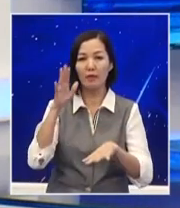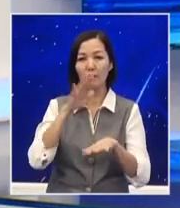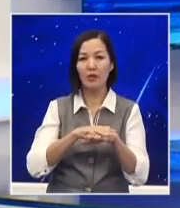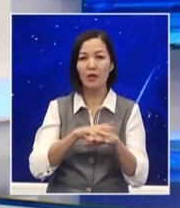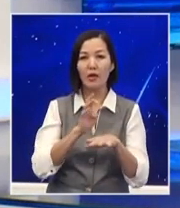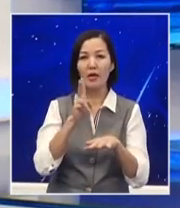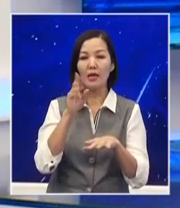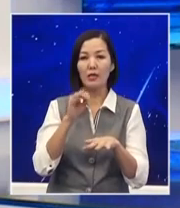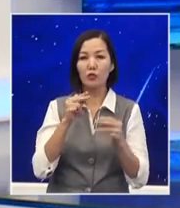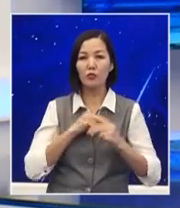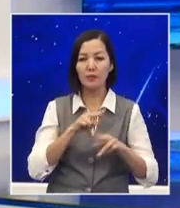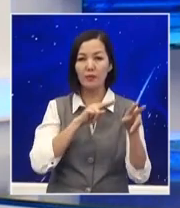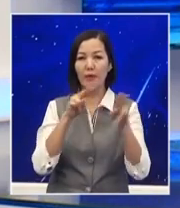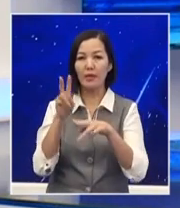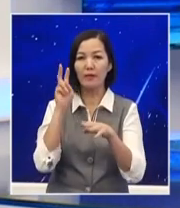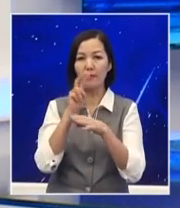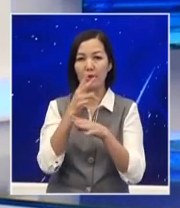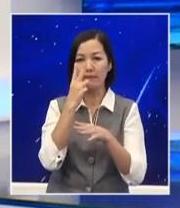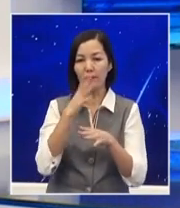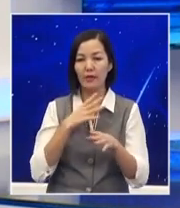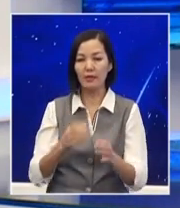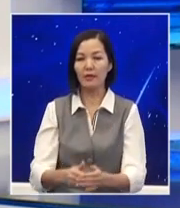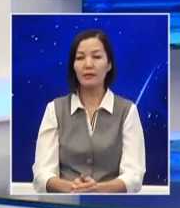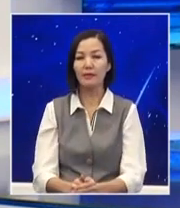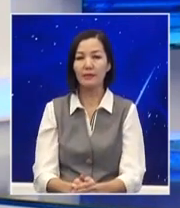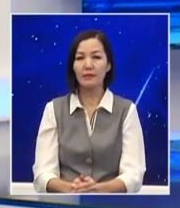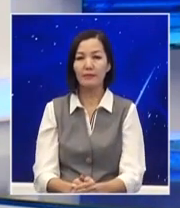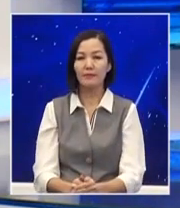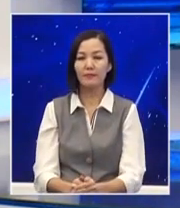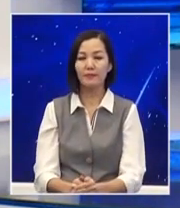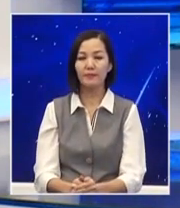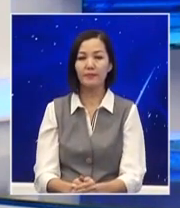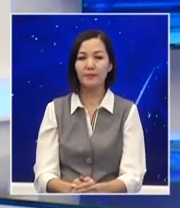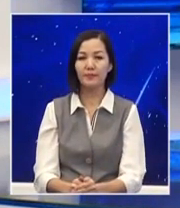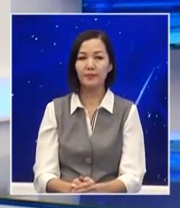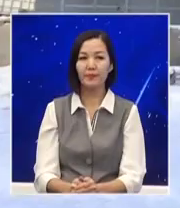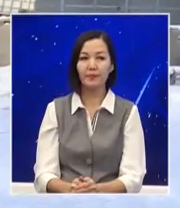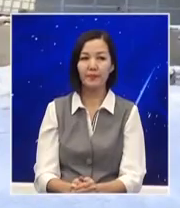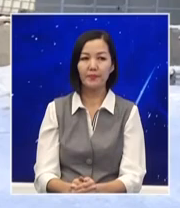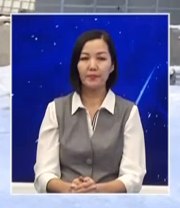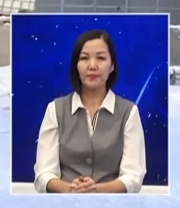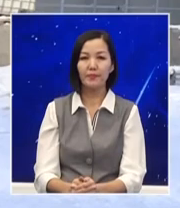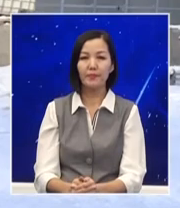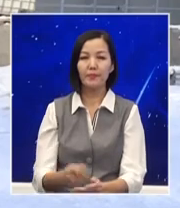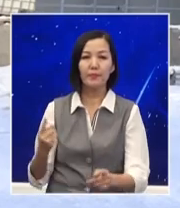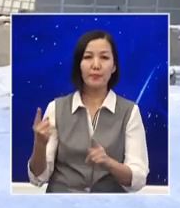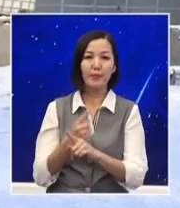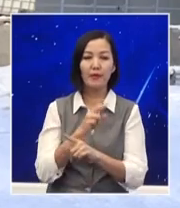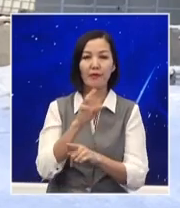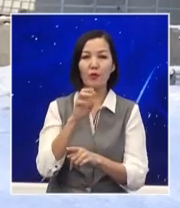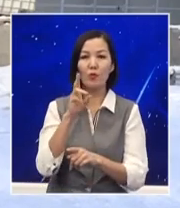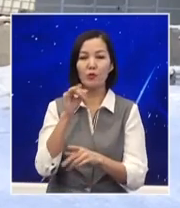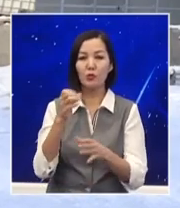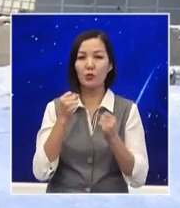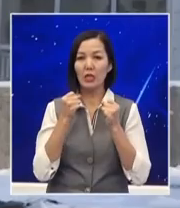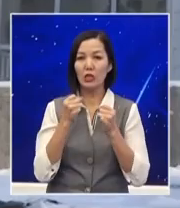орынбасары Рустам Әли жұмыстарды бақылап қайтты. Іс барысы келесі сюжетте. Алғашқы нысан Көксу ауданындағы